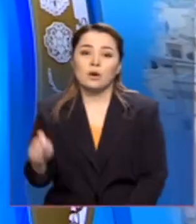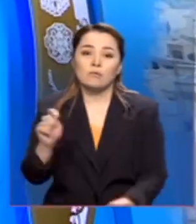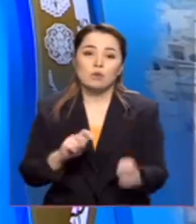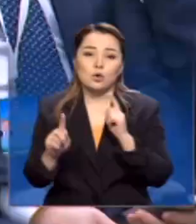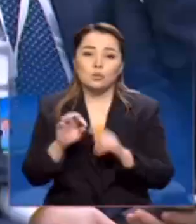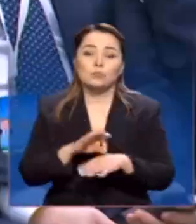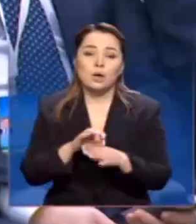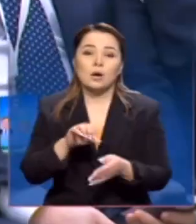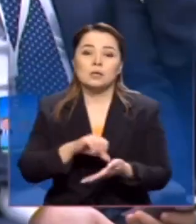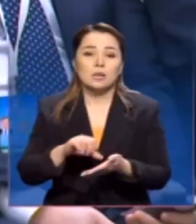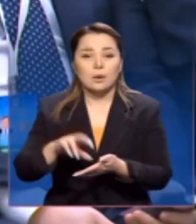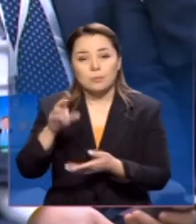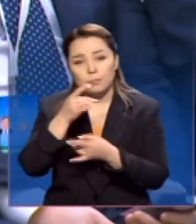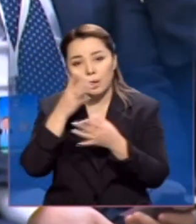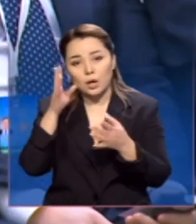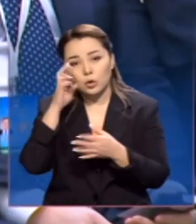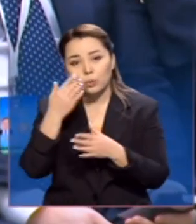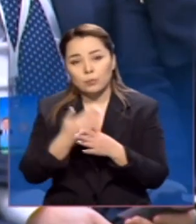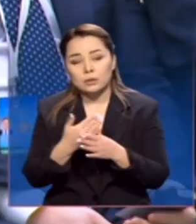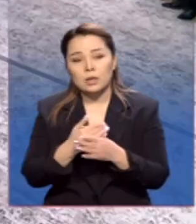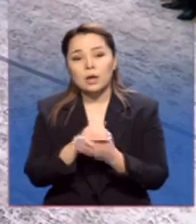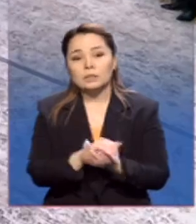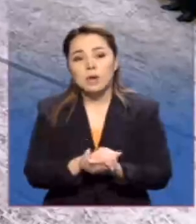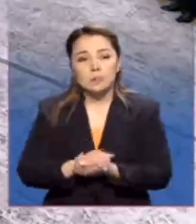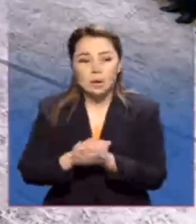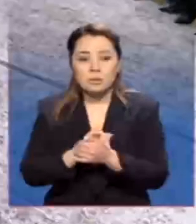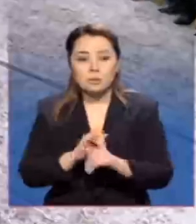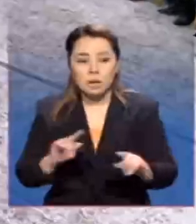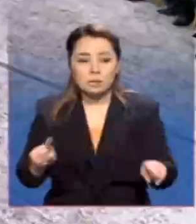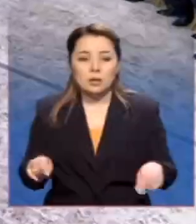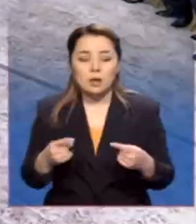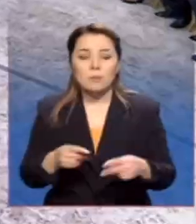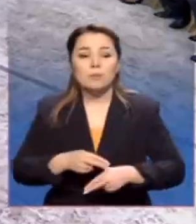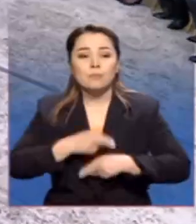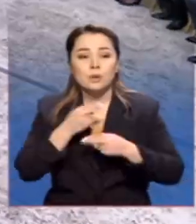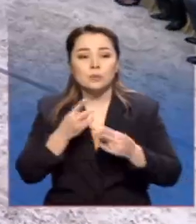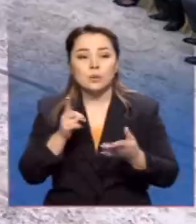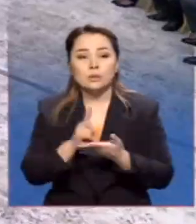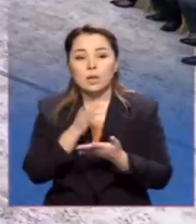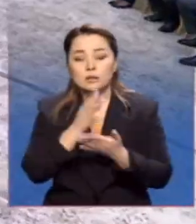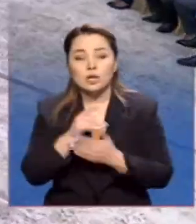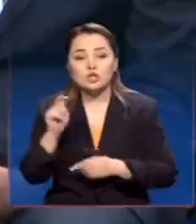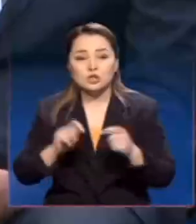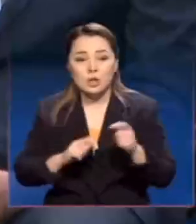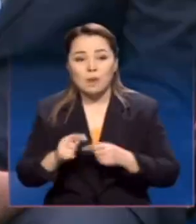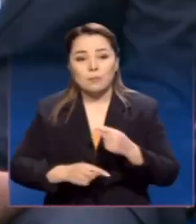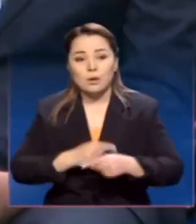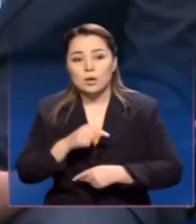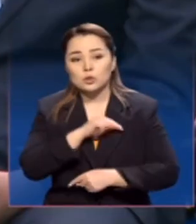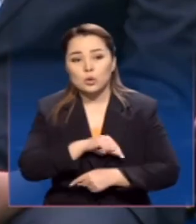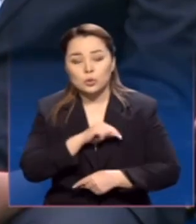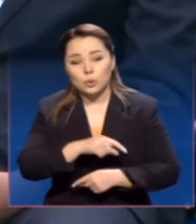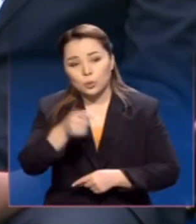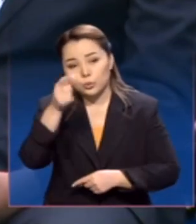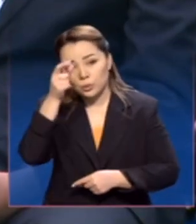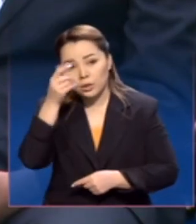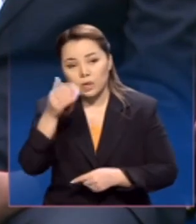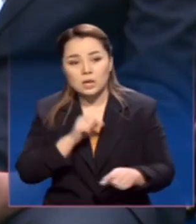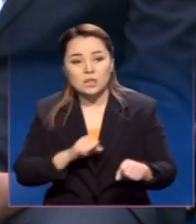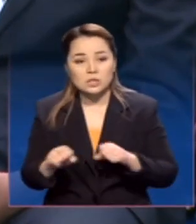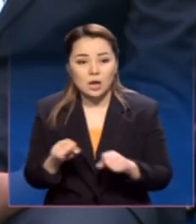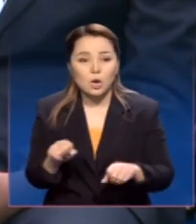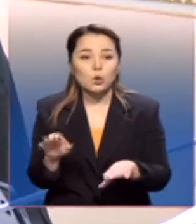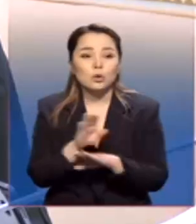Форумға қатысушылар мәдени-гуманитарлық ынтымақтастықты кеңейтуге де назар аударды. Жиында бабалар рухы мен Түркиядағы жер